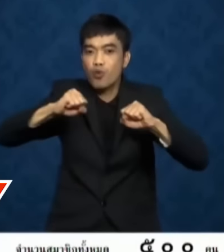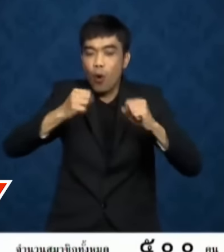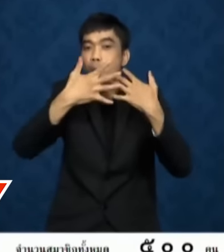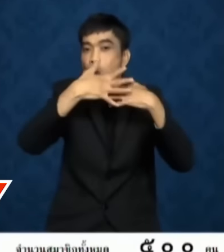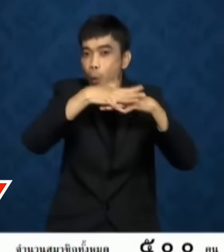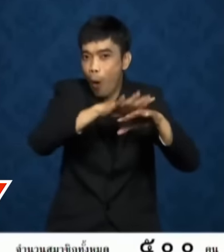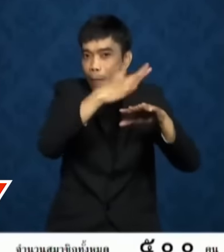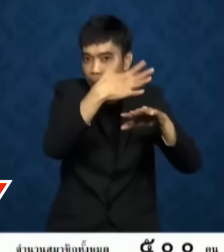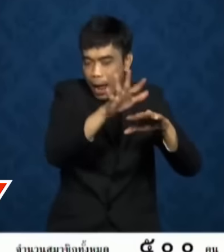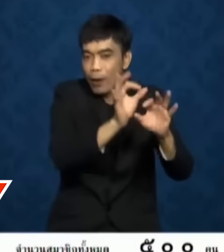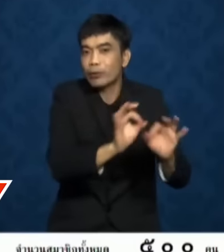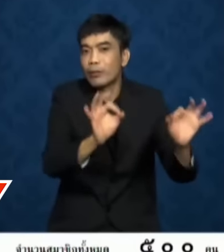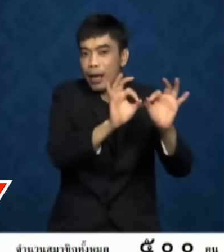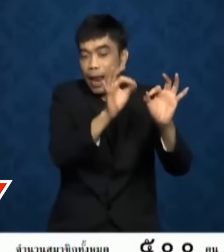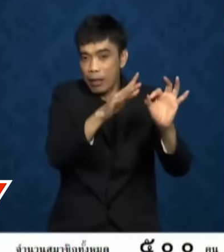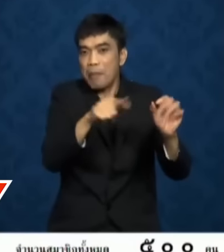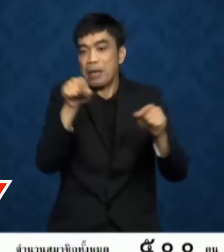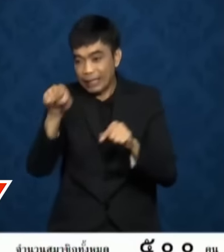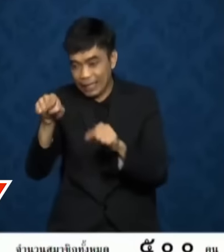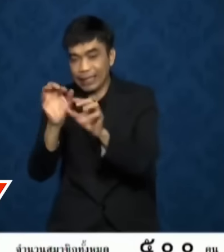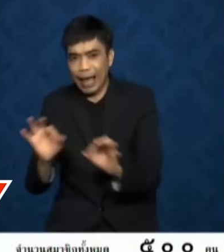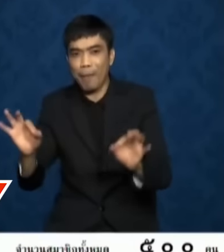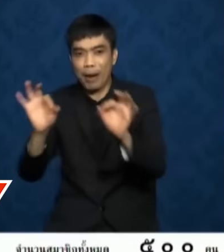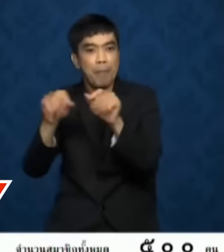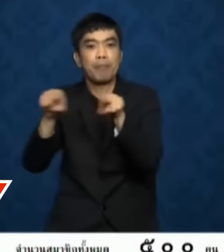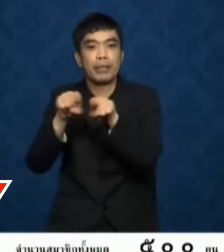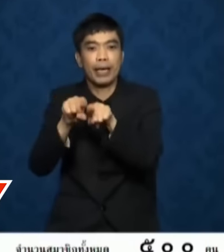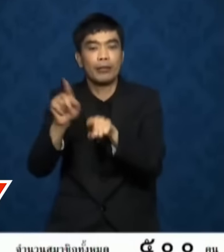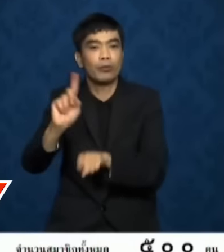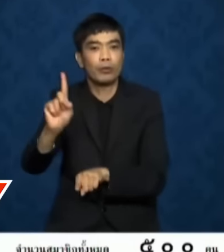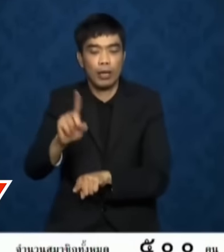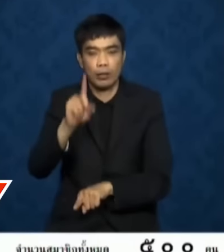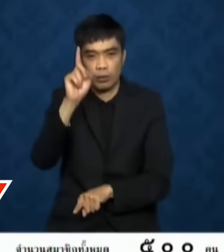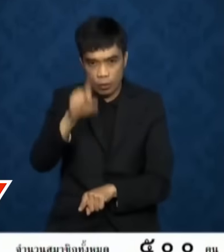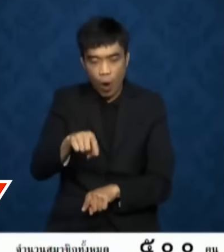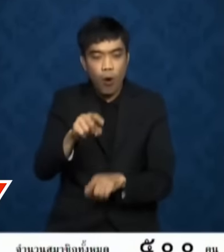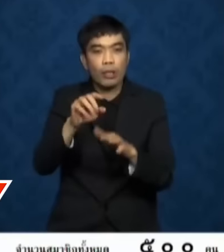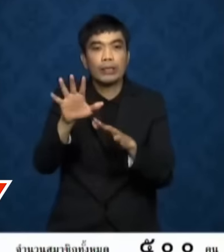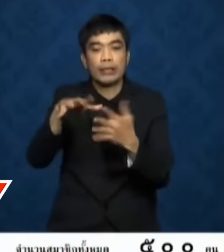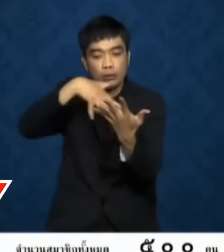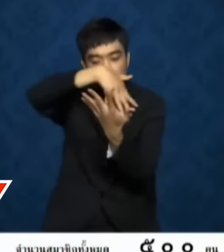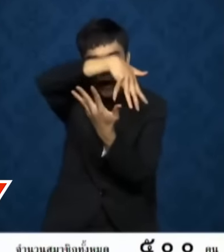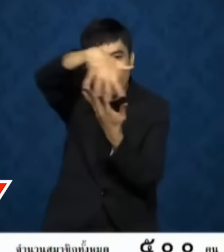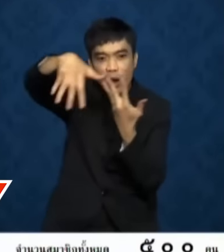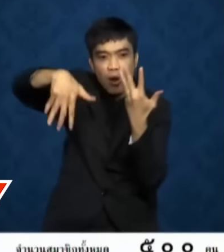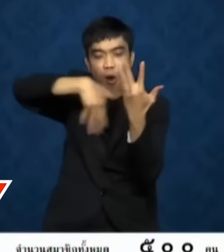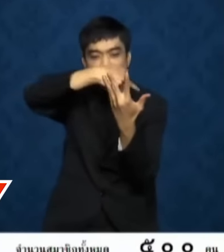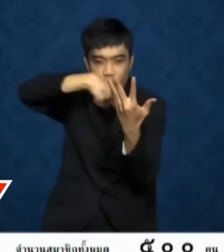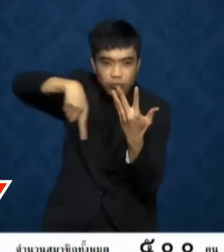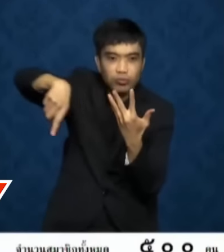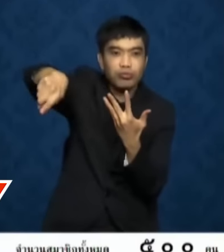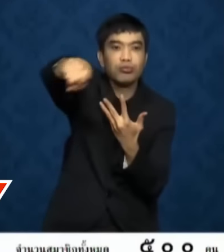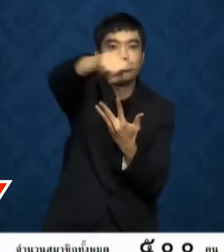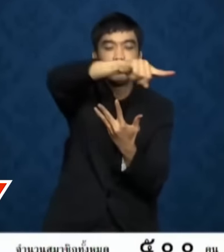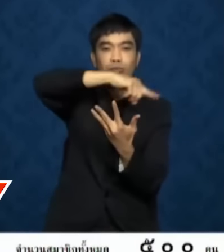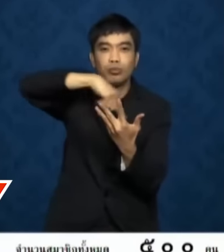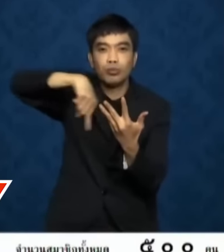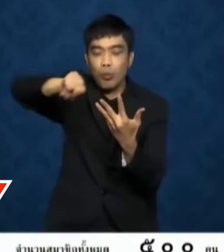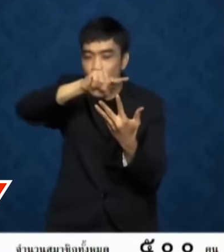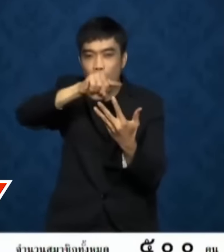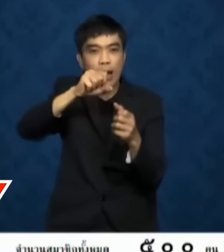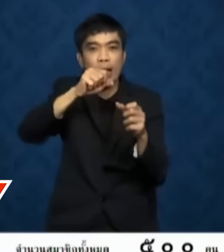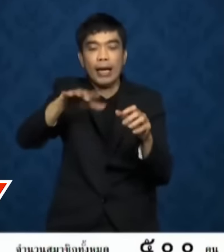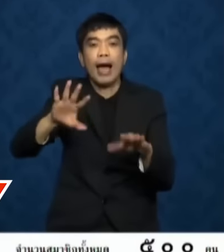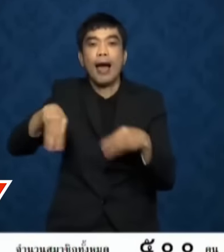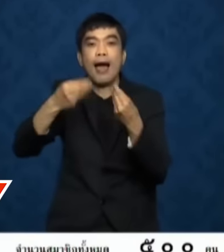ารกิจนึงครับท่านประธานที่เราจำเป็นต้องทำคู่ขนานคือการพยายามปรับปรุงสภาพแวดล้อม เพื่อช่วยส่งเสริมให้เยาวชนนั้นได้ใช้พื้นที่ดังกล่าว